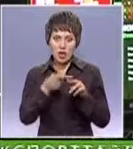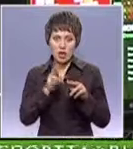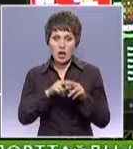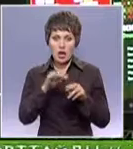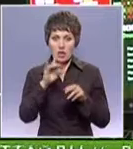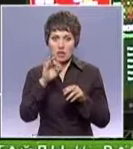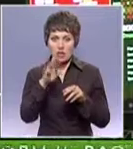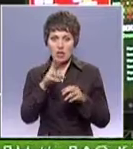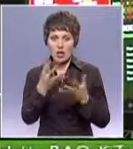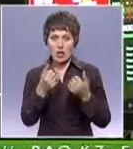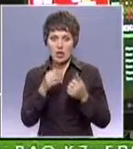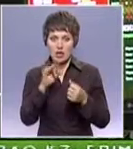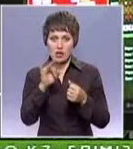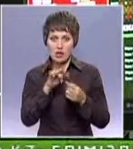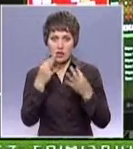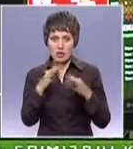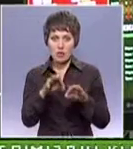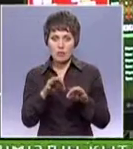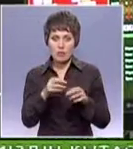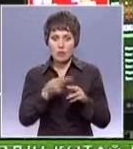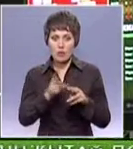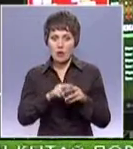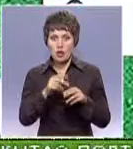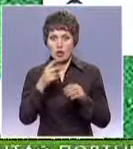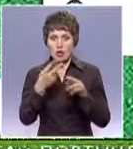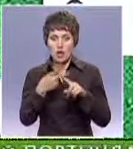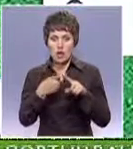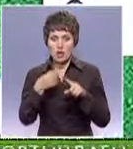енді лицензия алған пысықай компаниялар әрбір жарты жыл